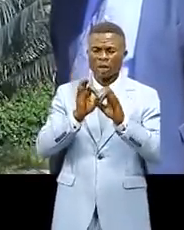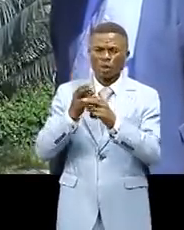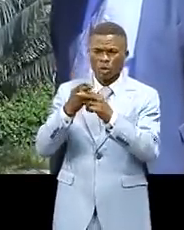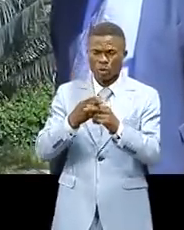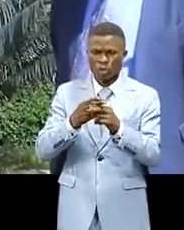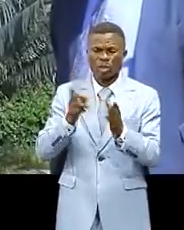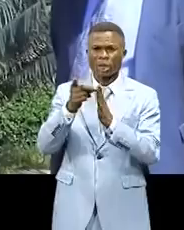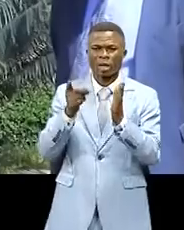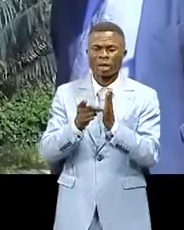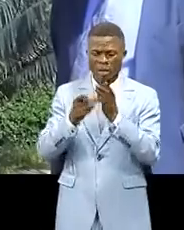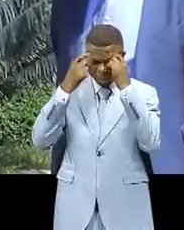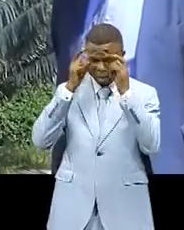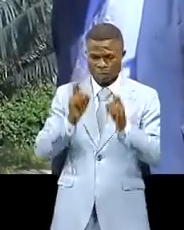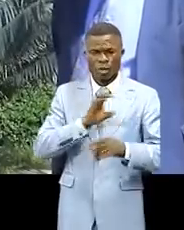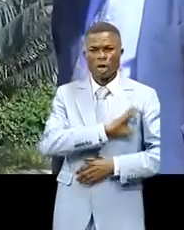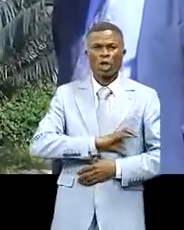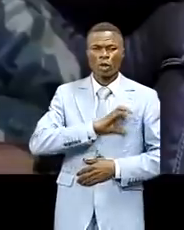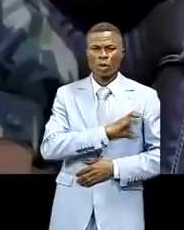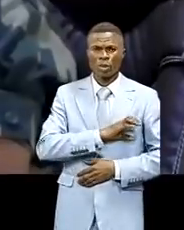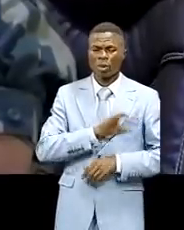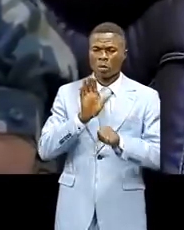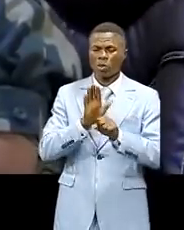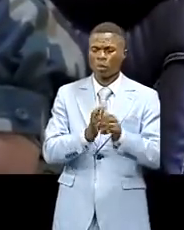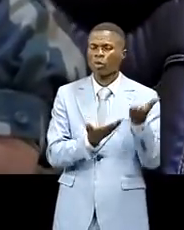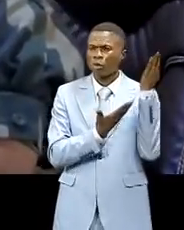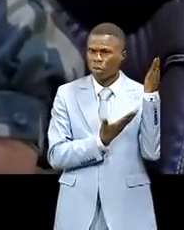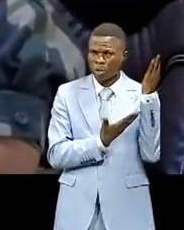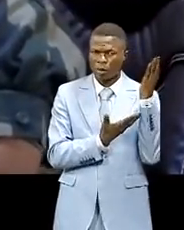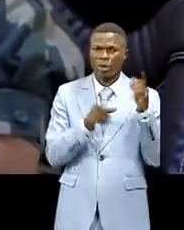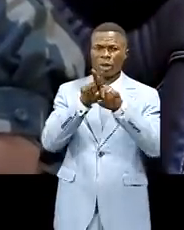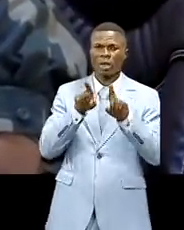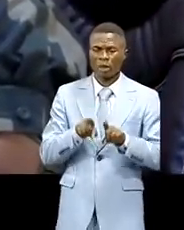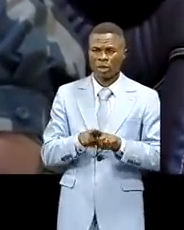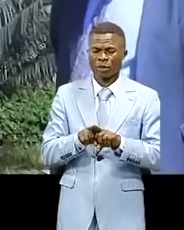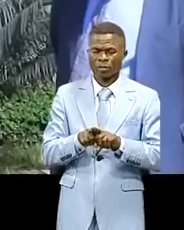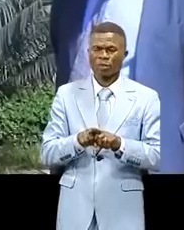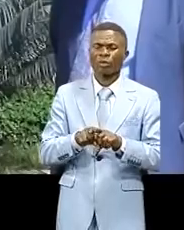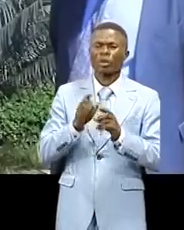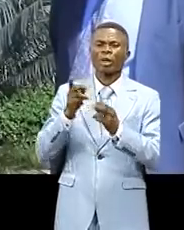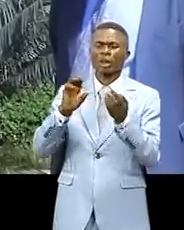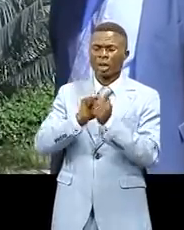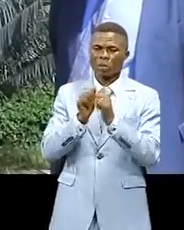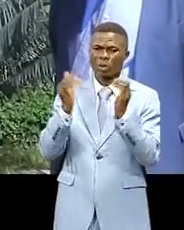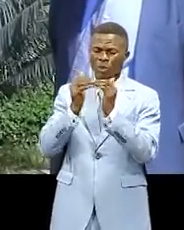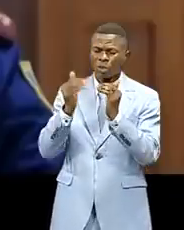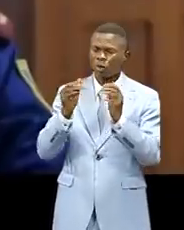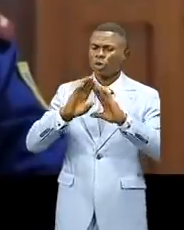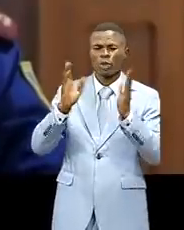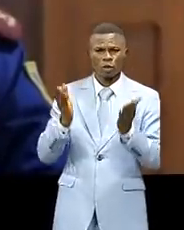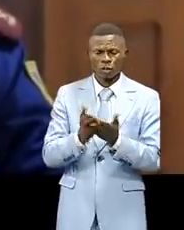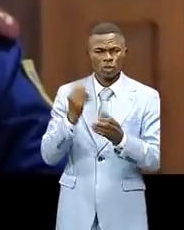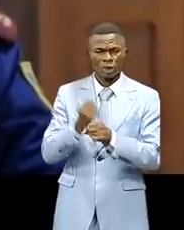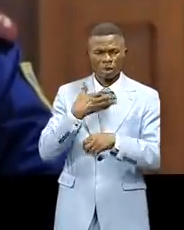règles d'engagement des comportements ce qui est très important et aussi la proportionnalité dans tout dans toute opération